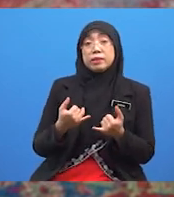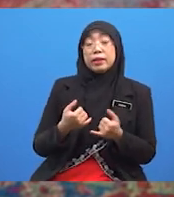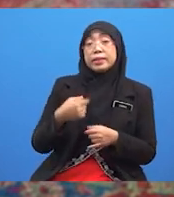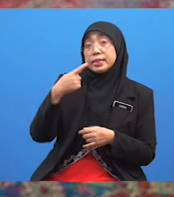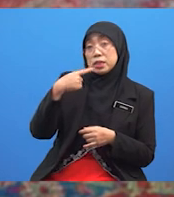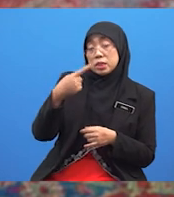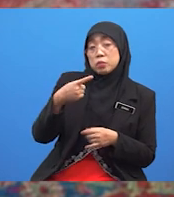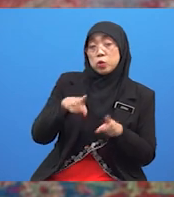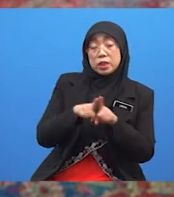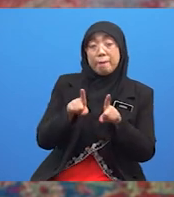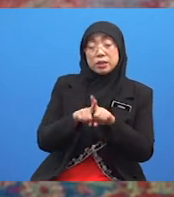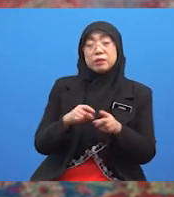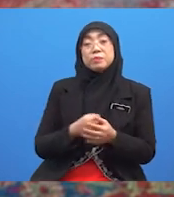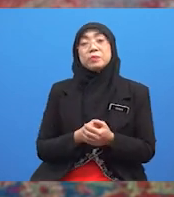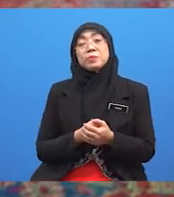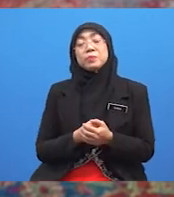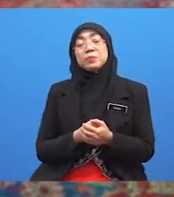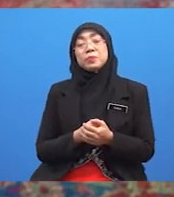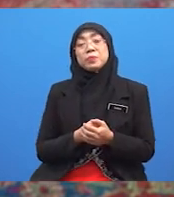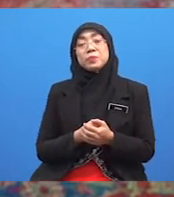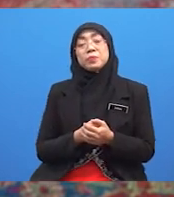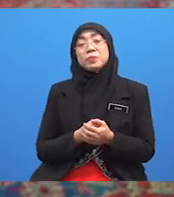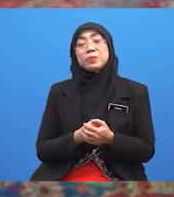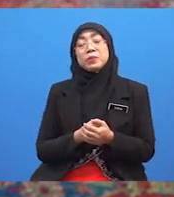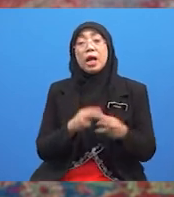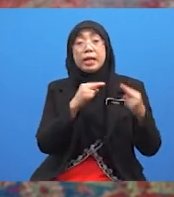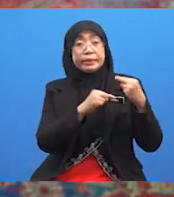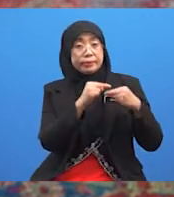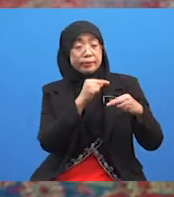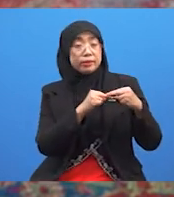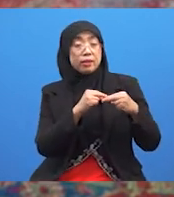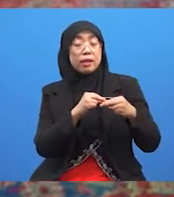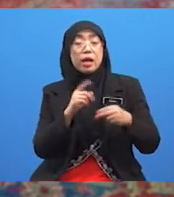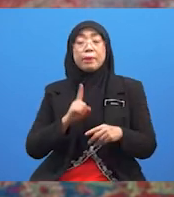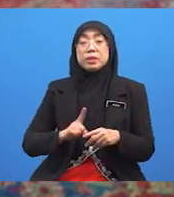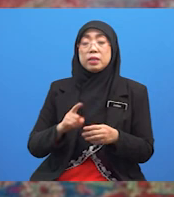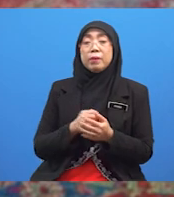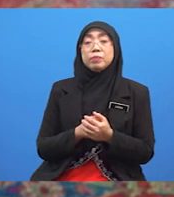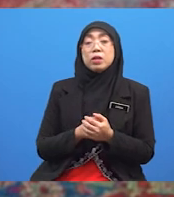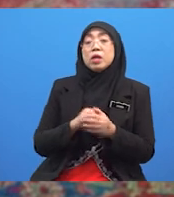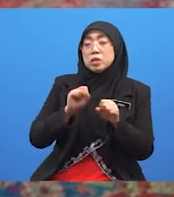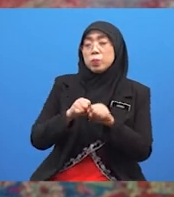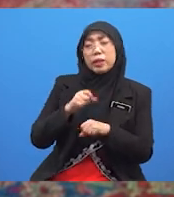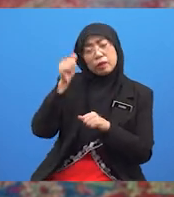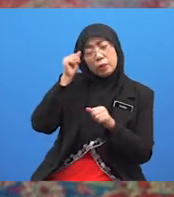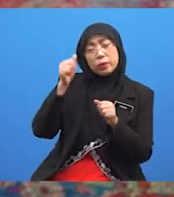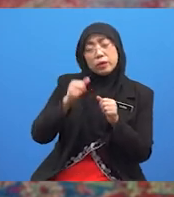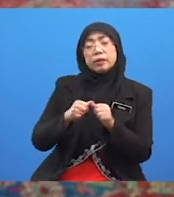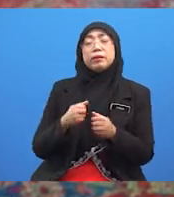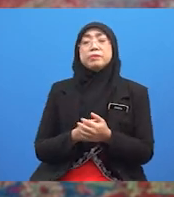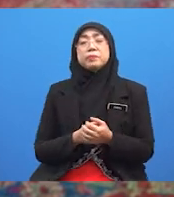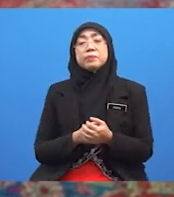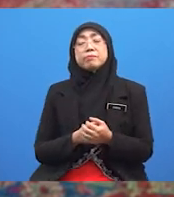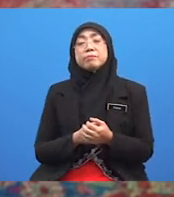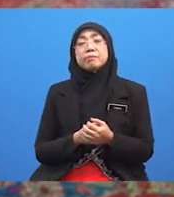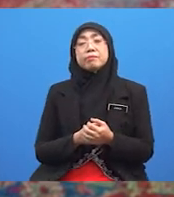sebutkan bersama-sama nilai agama dan kehidupan beragama supaya ingatan kita akan bertambah